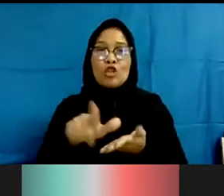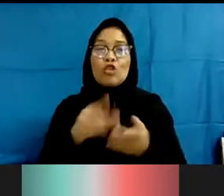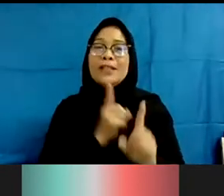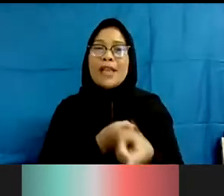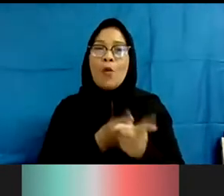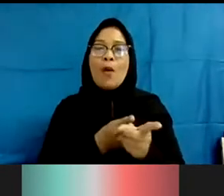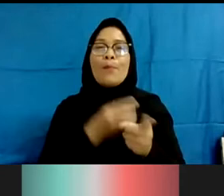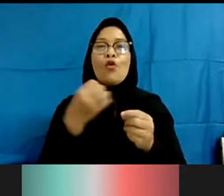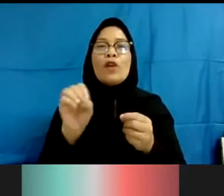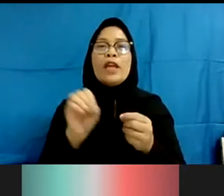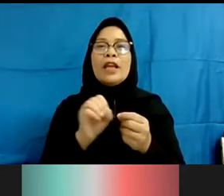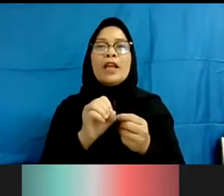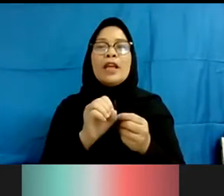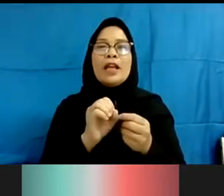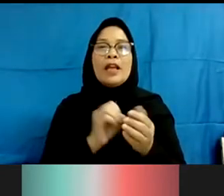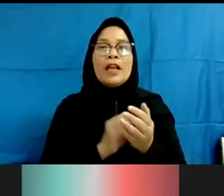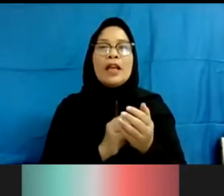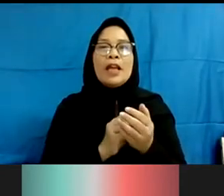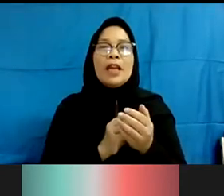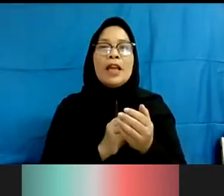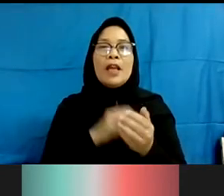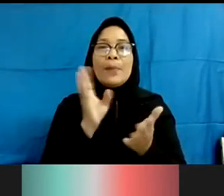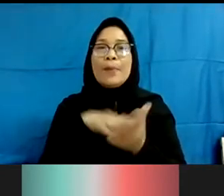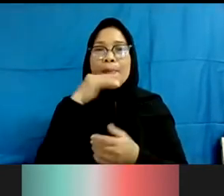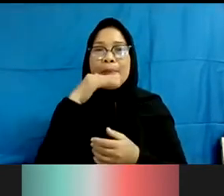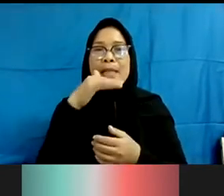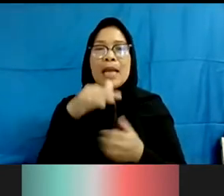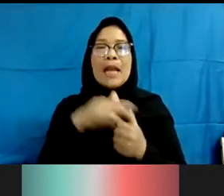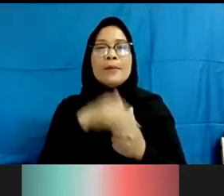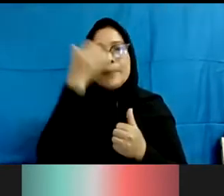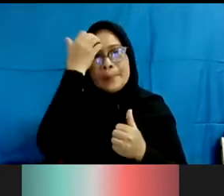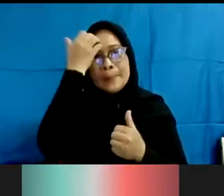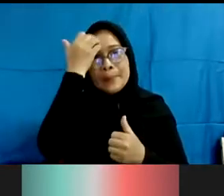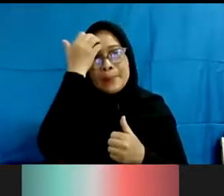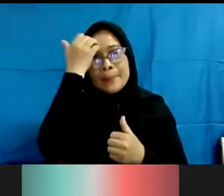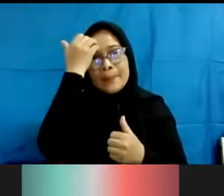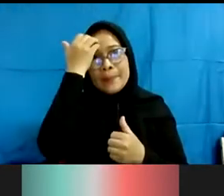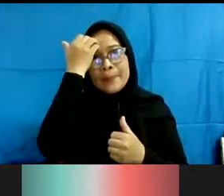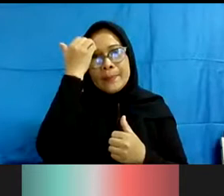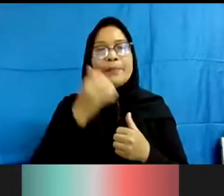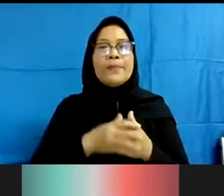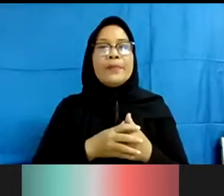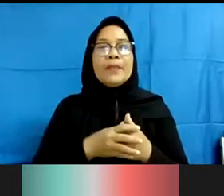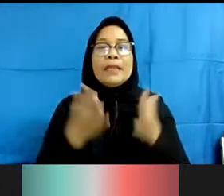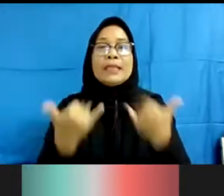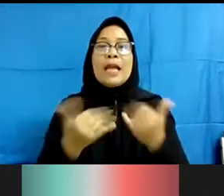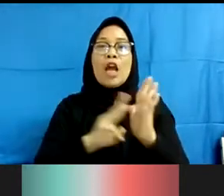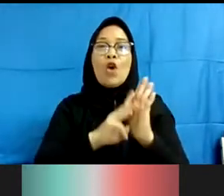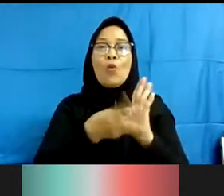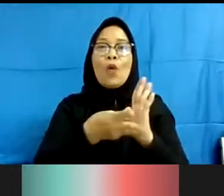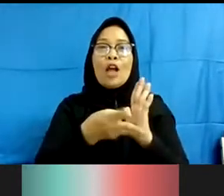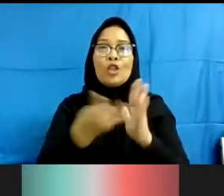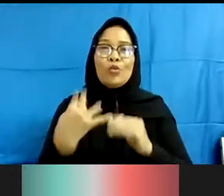para narasumber dan juga oleh kepala. Dan inilah dia, sekarang waktunya kita sama-sama